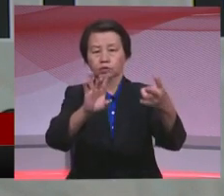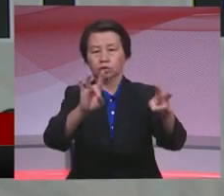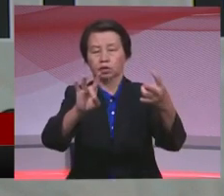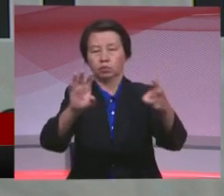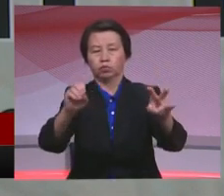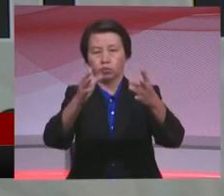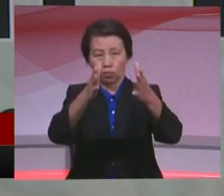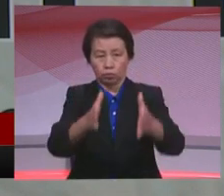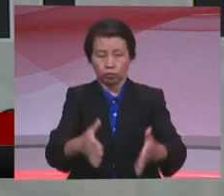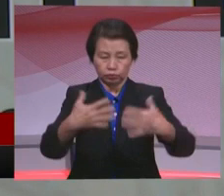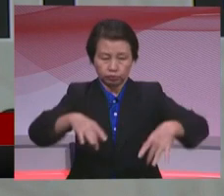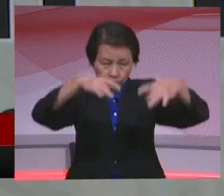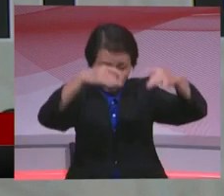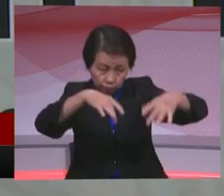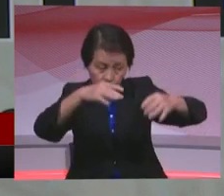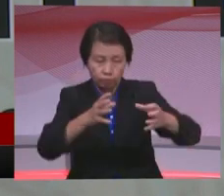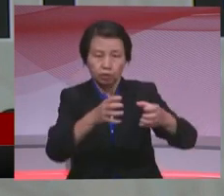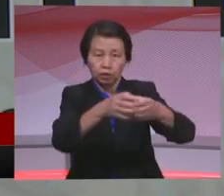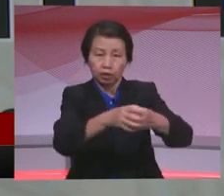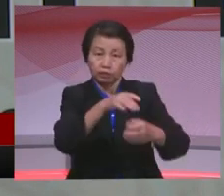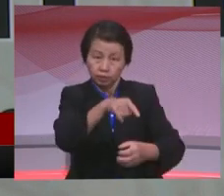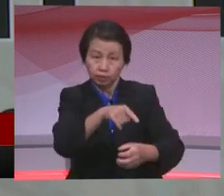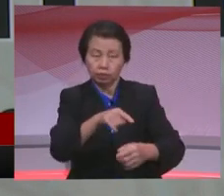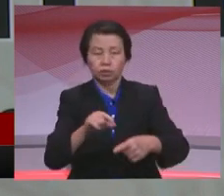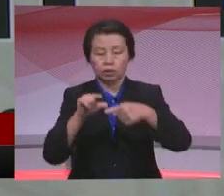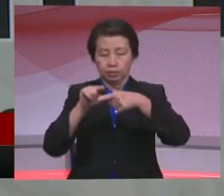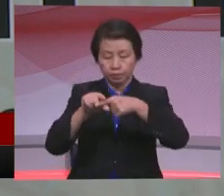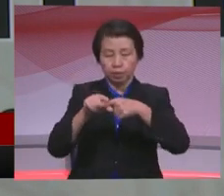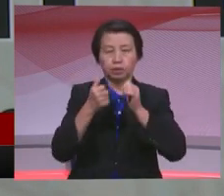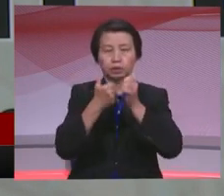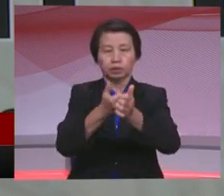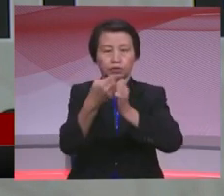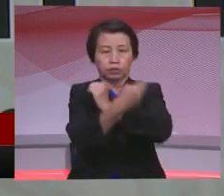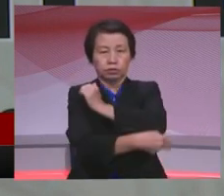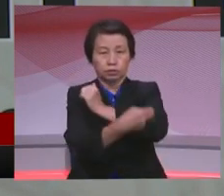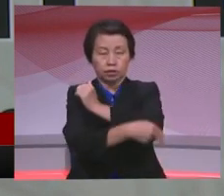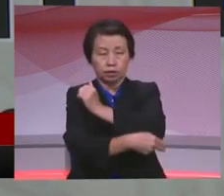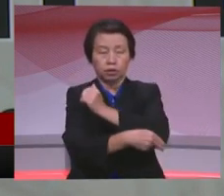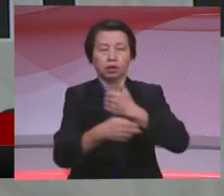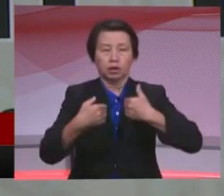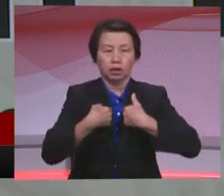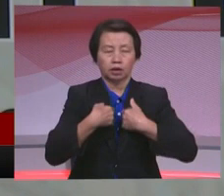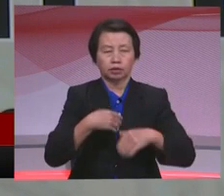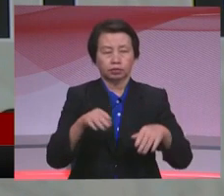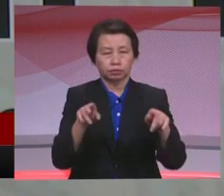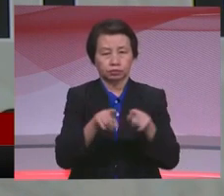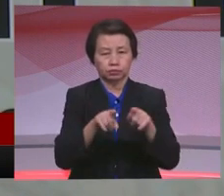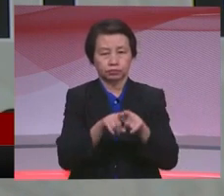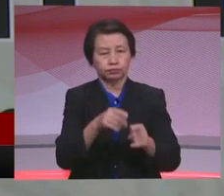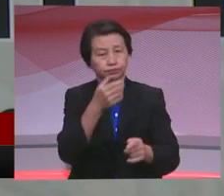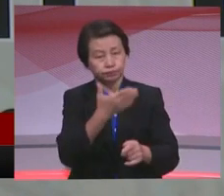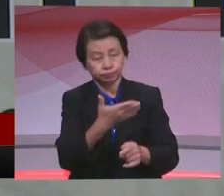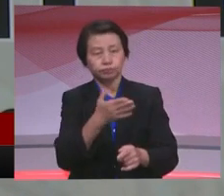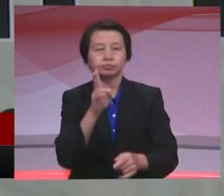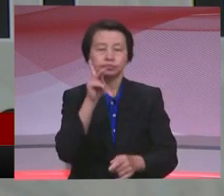17,880 individu telah disaring dalam kluster ini. Pecahan saringan mengikut negeri yang terbabit adalah seperti berikut. Di